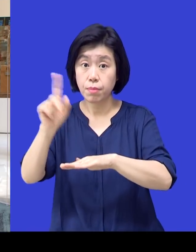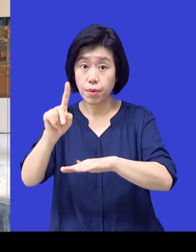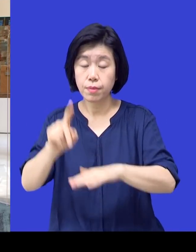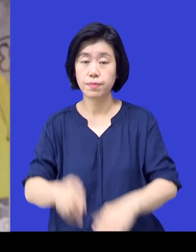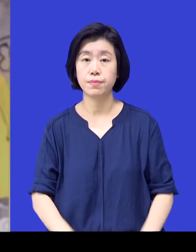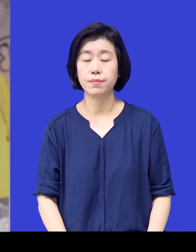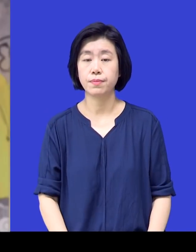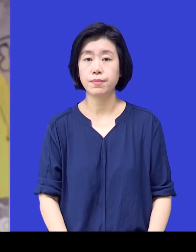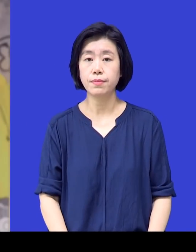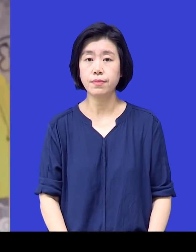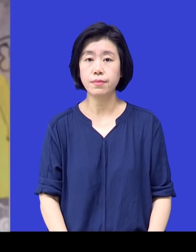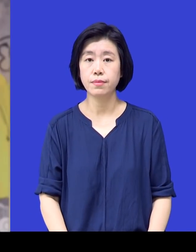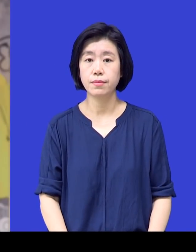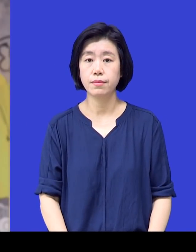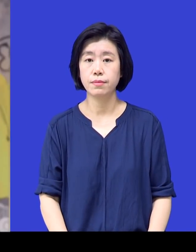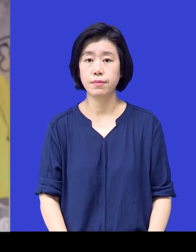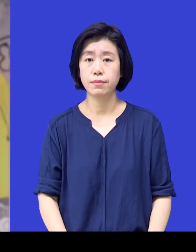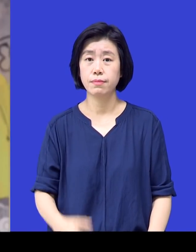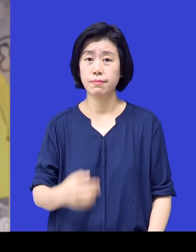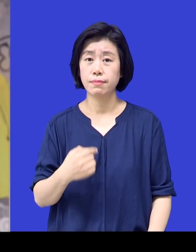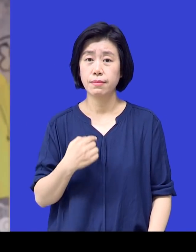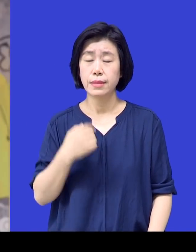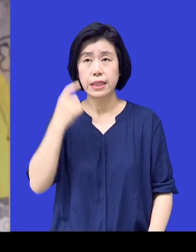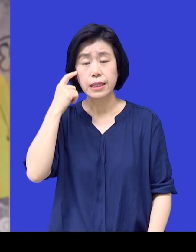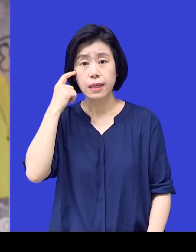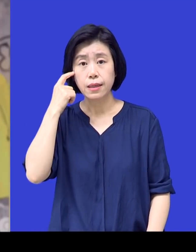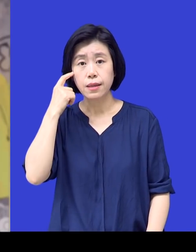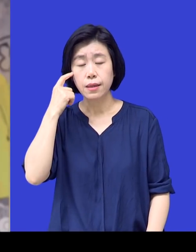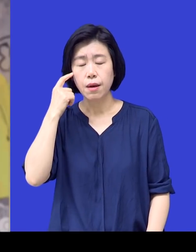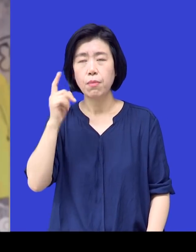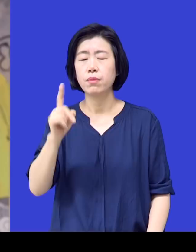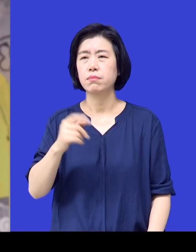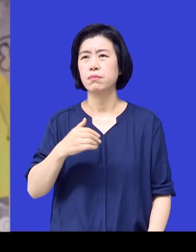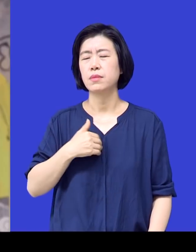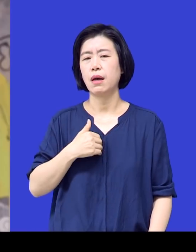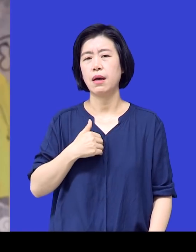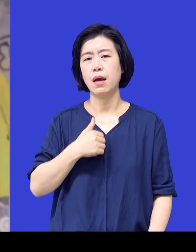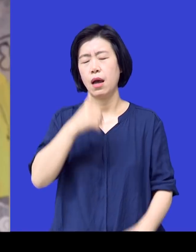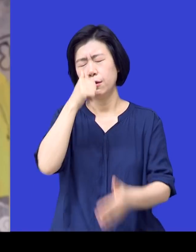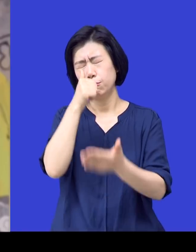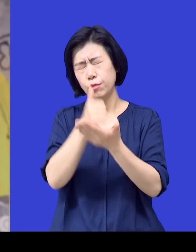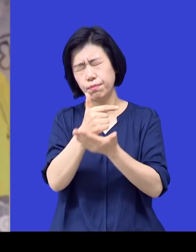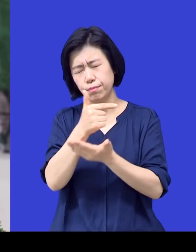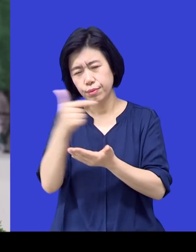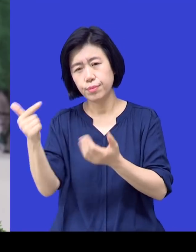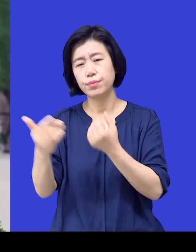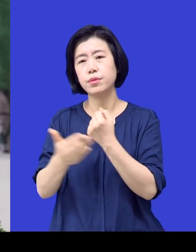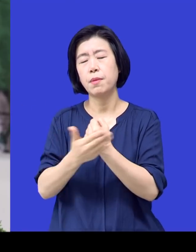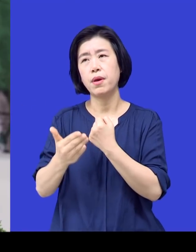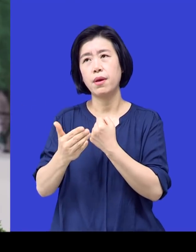이거였어요. 내가 너무 큰 죄인이어서 그냥 나를 포기하셨구나.